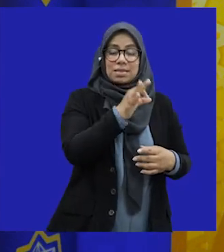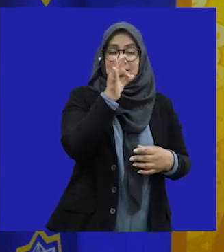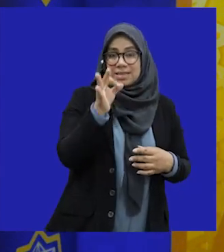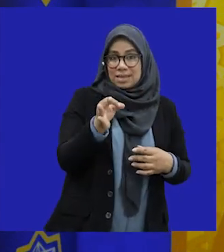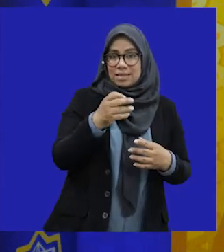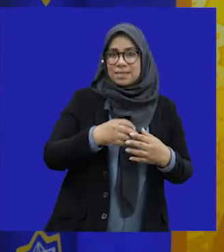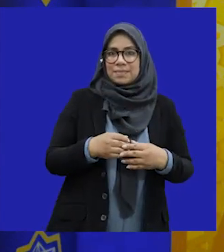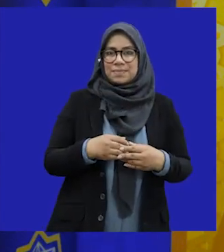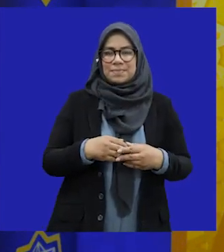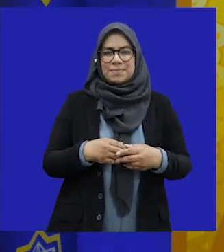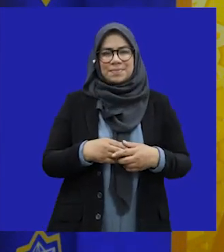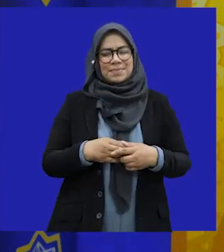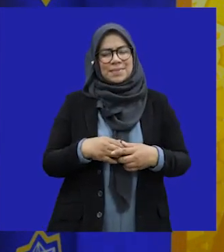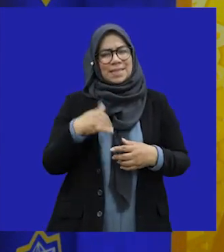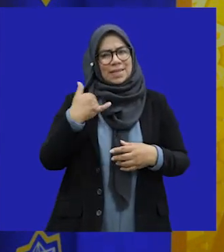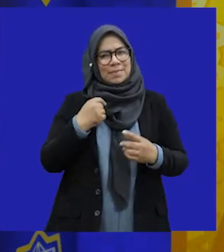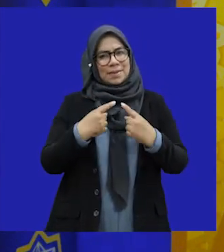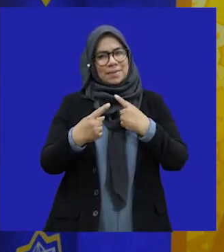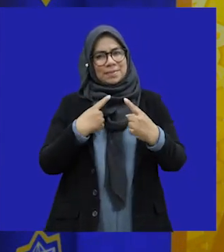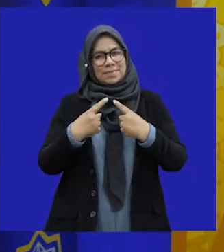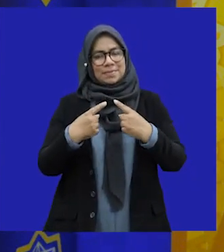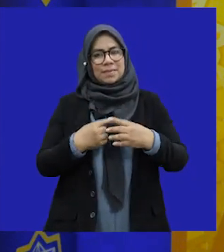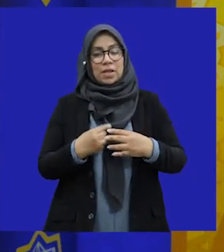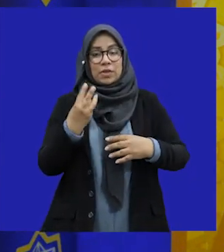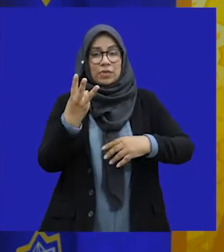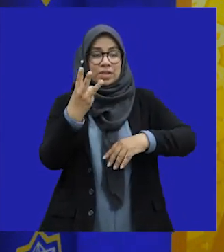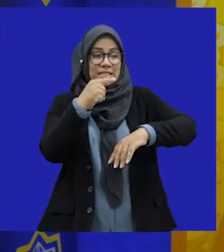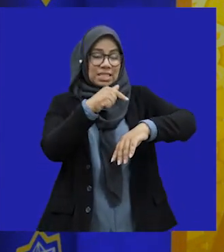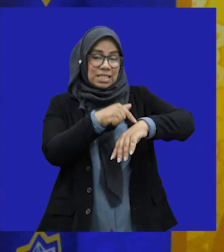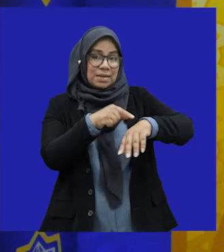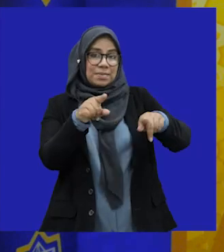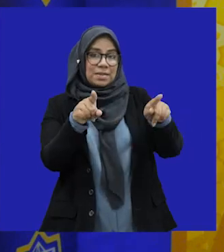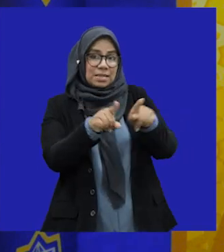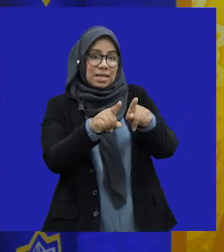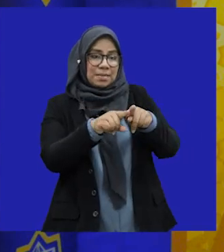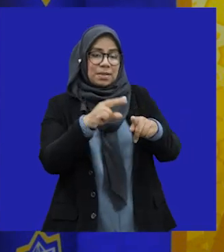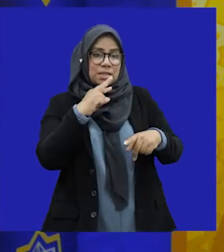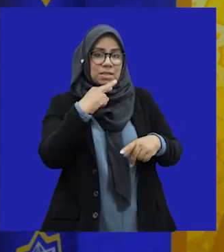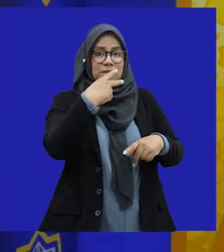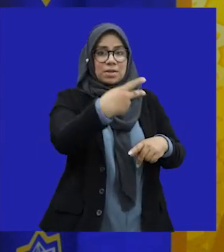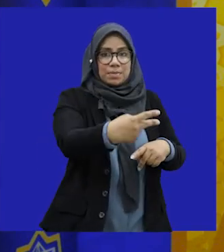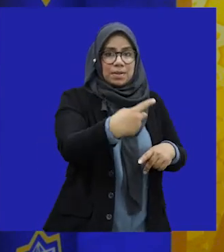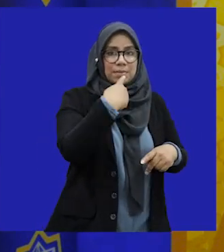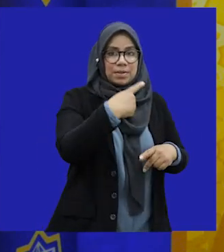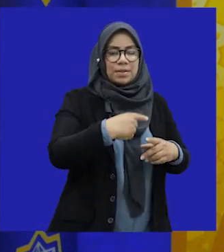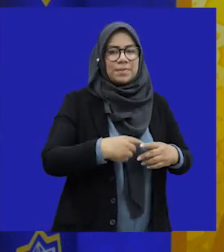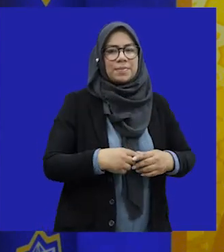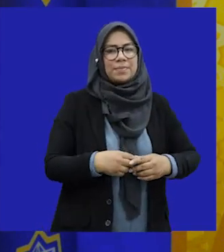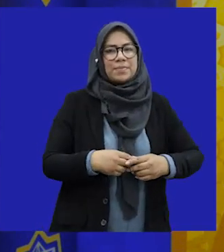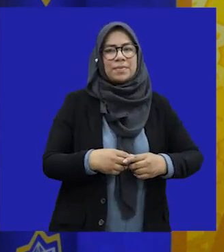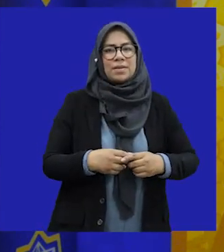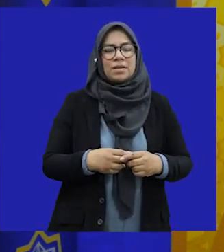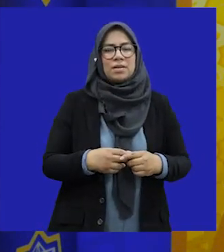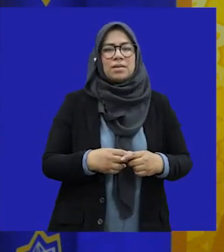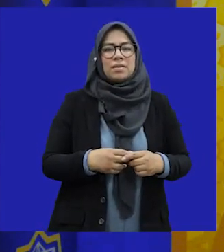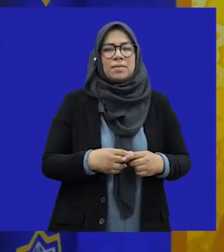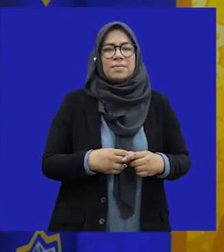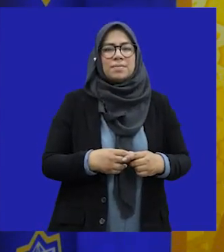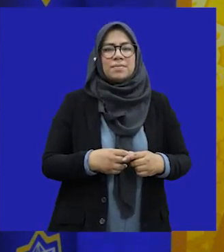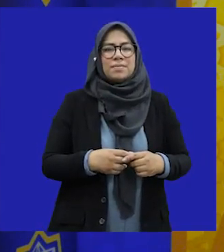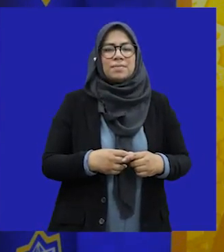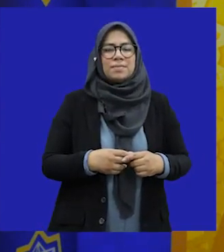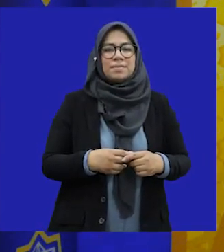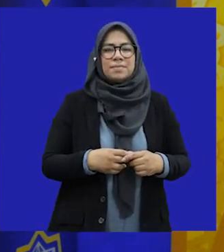silent. ثم سألته الثالثة, and I asked him a third time, and he replied, meaning Thawban radiyallahu anhu